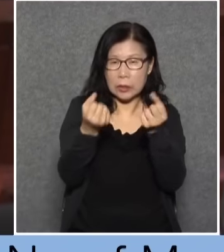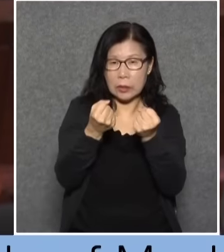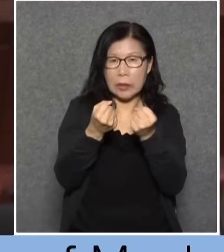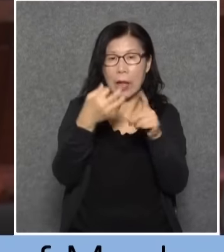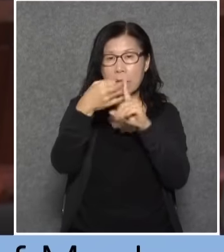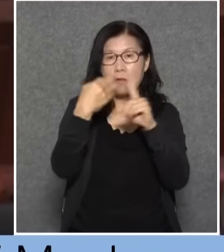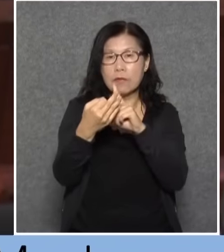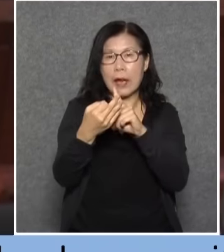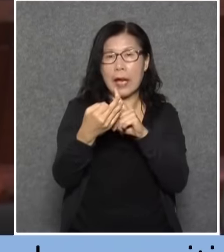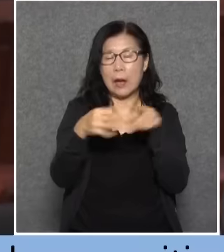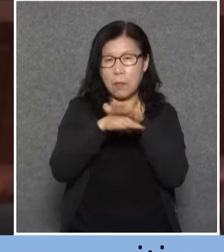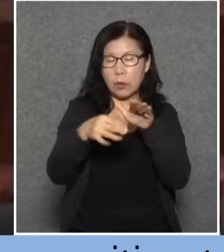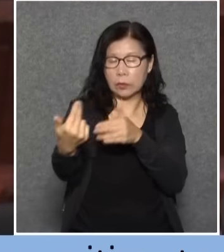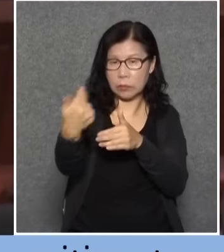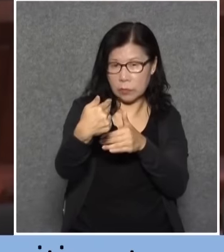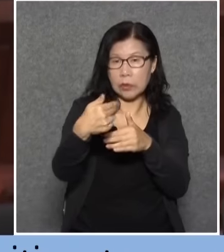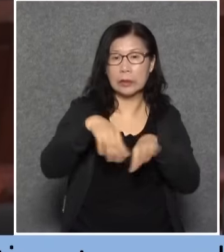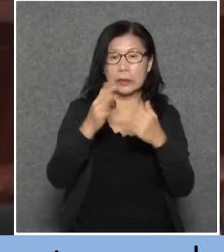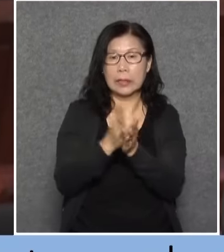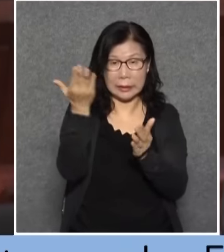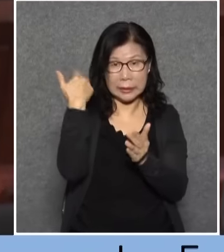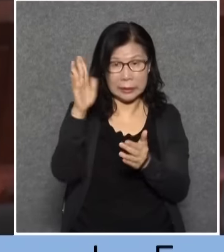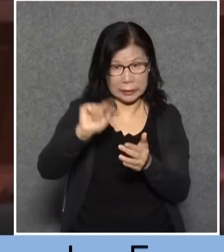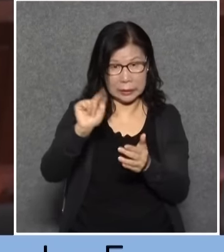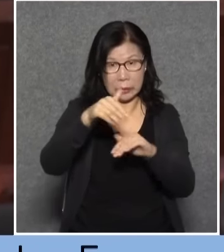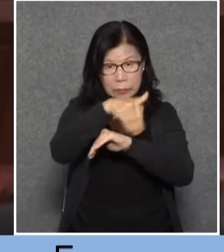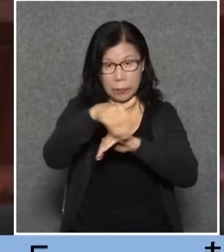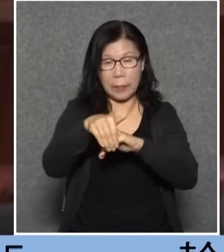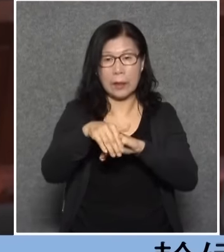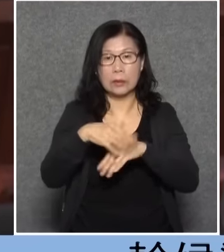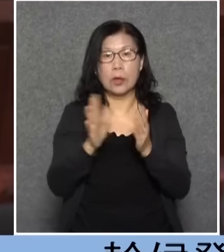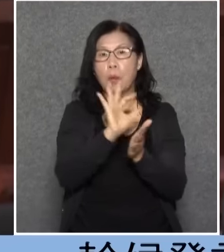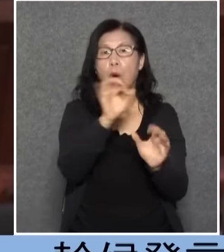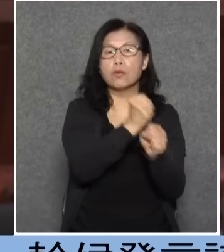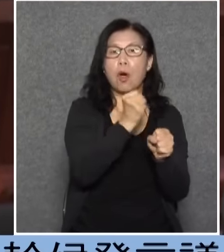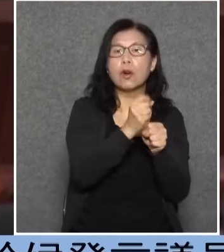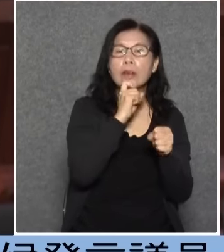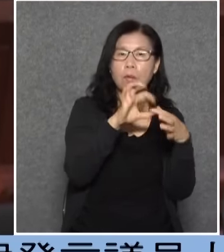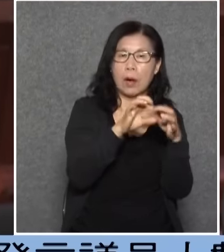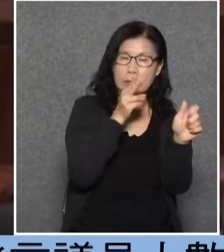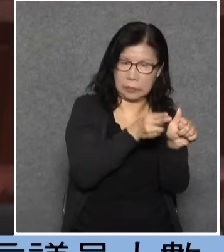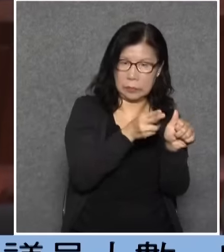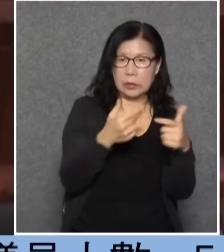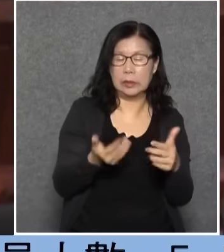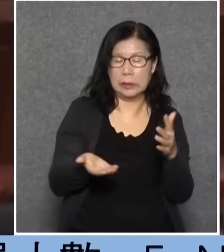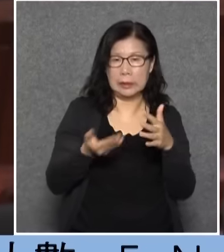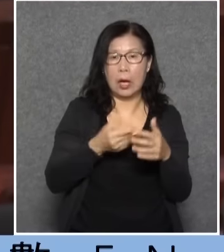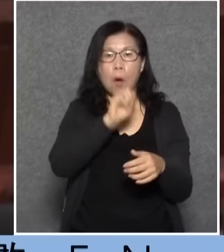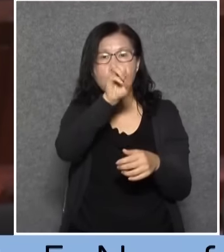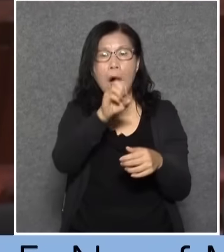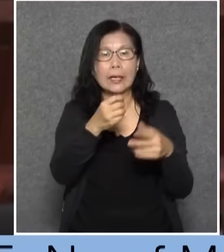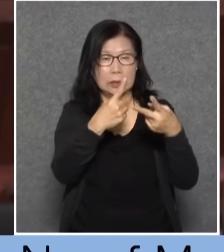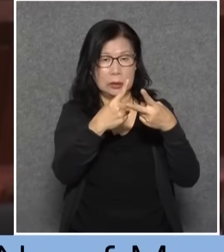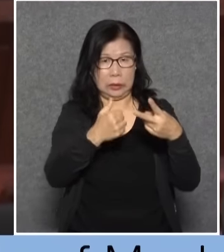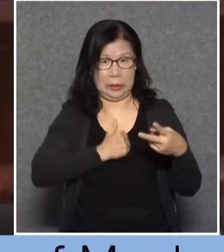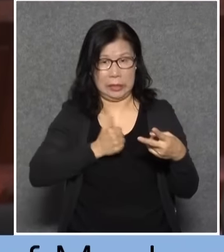常指令之後，除了是按原有的設計不執行有關指令之外，亦都是會提示空管人員他